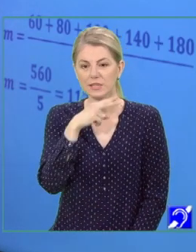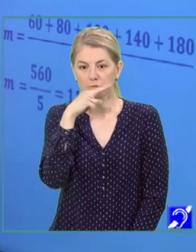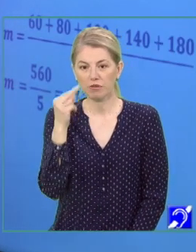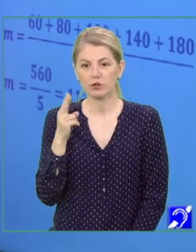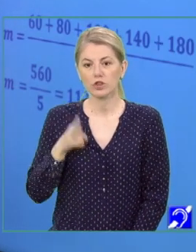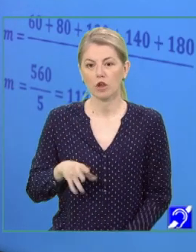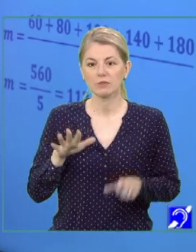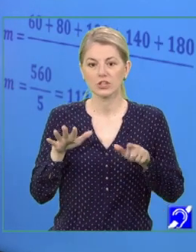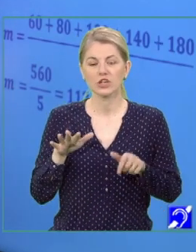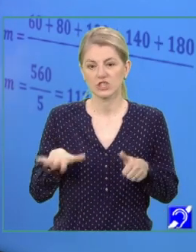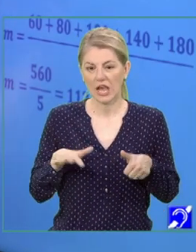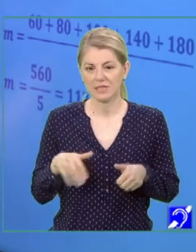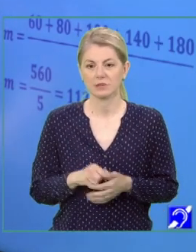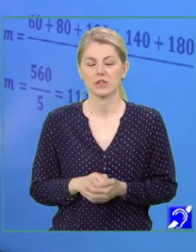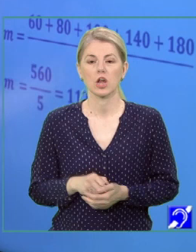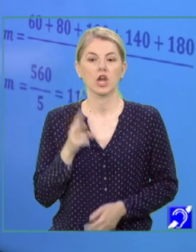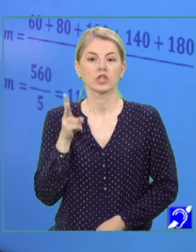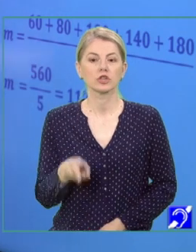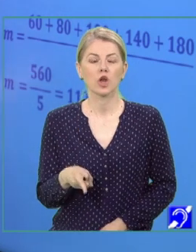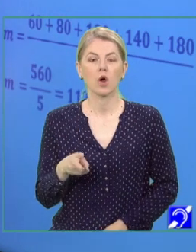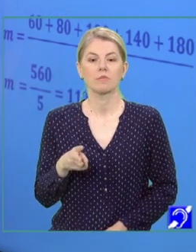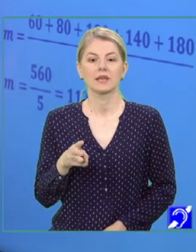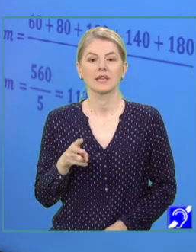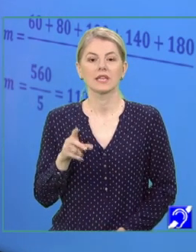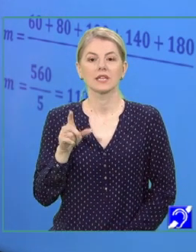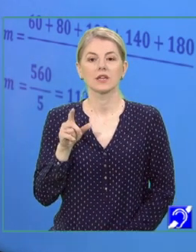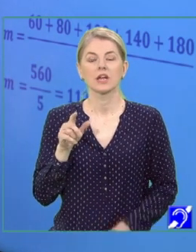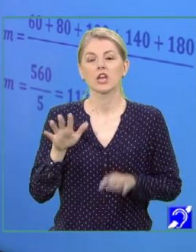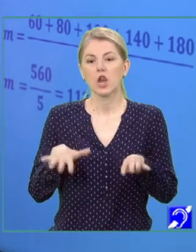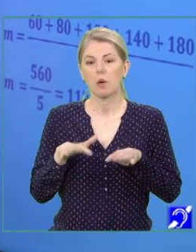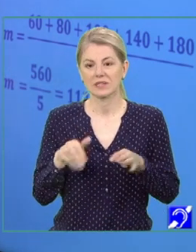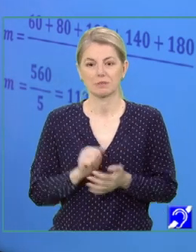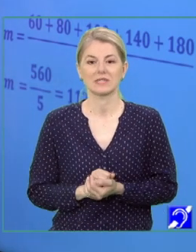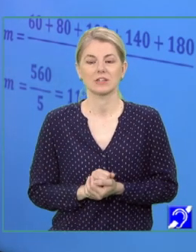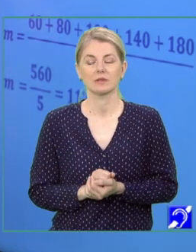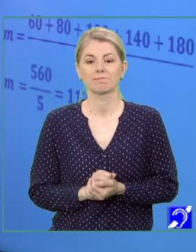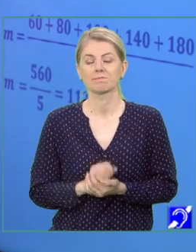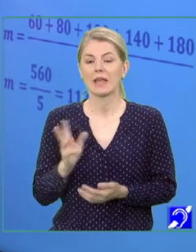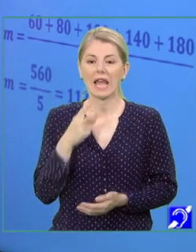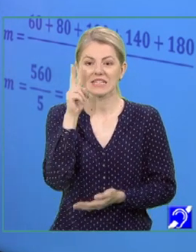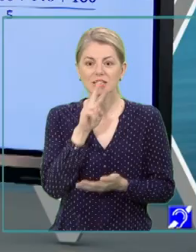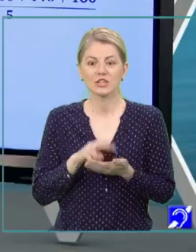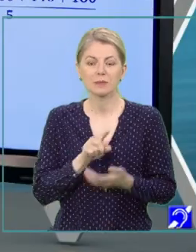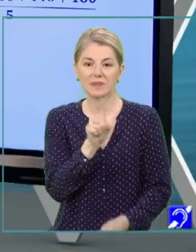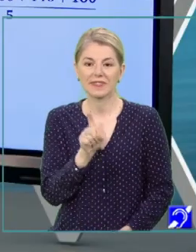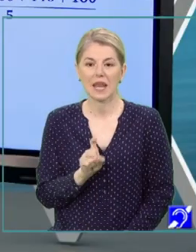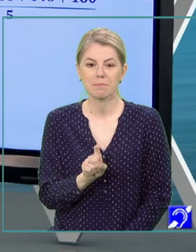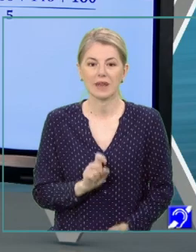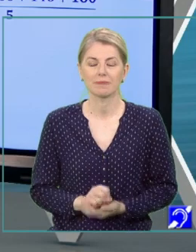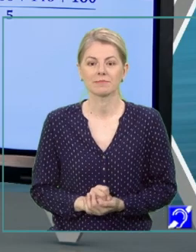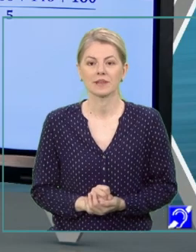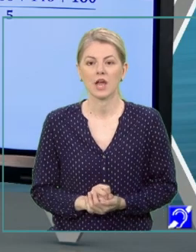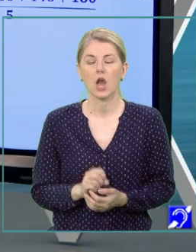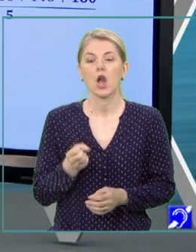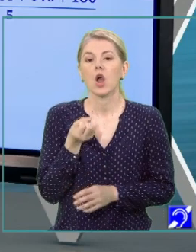în 2016, vedeți profitul în anul 2019. Ia să citim întrebarea.